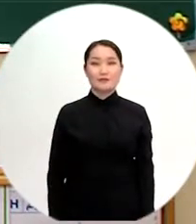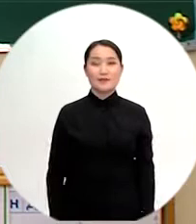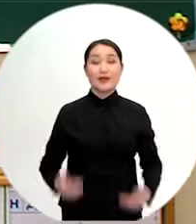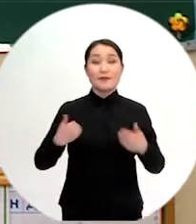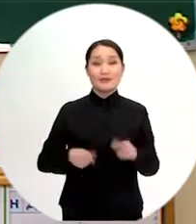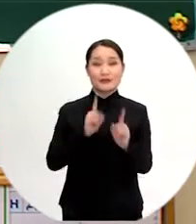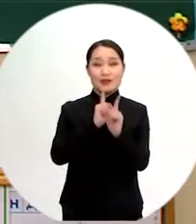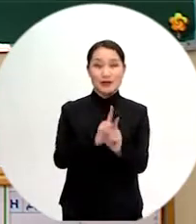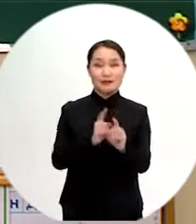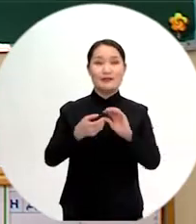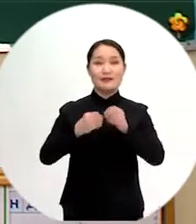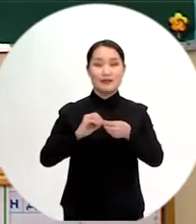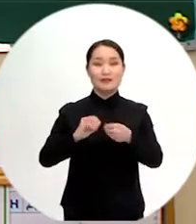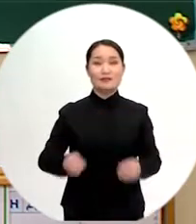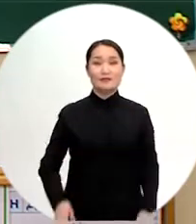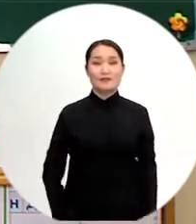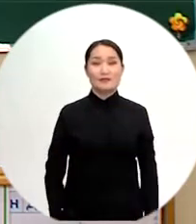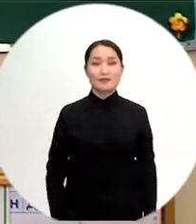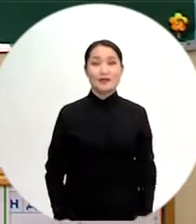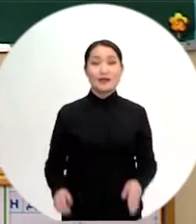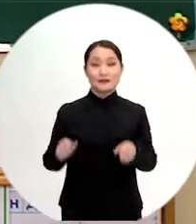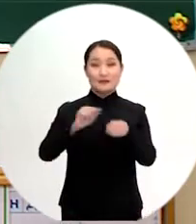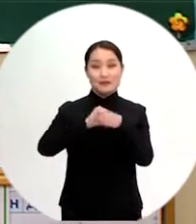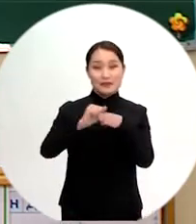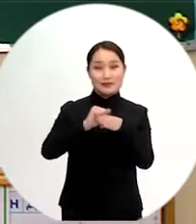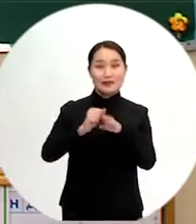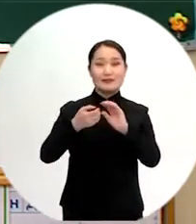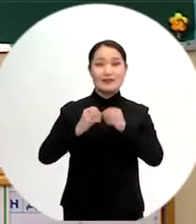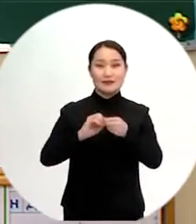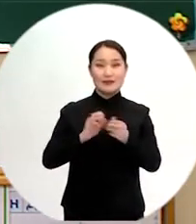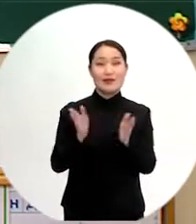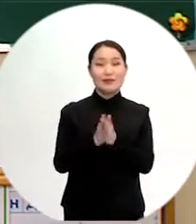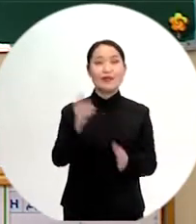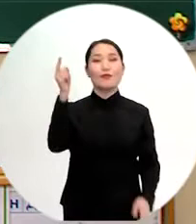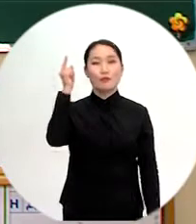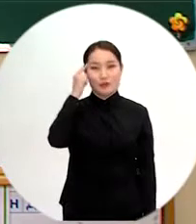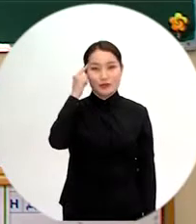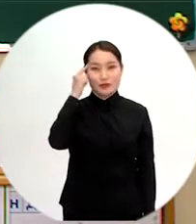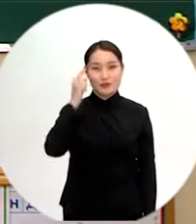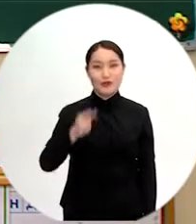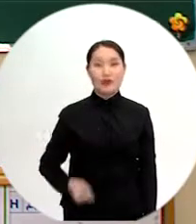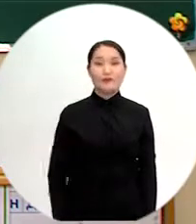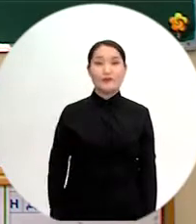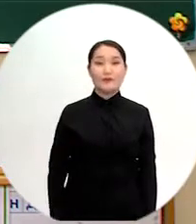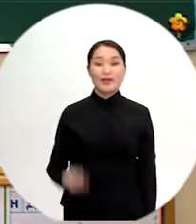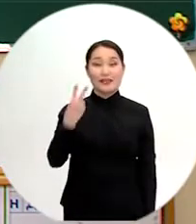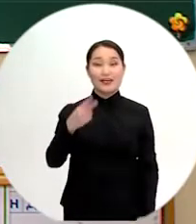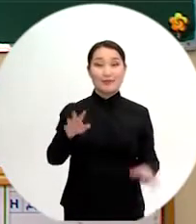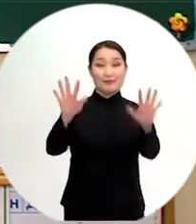Багшигаа дагаад хийгээрэй. Тасгал хийгээ хамтдаа бодцгоё. Хоёр гараа өргөөрөө